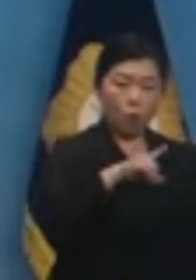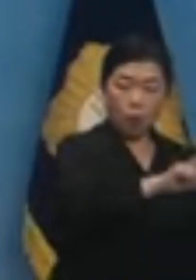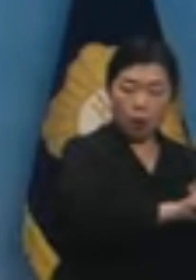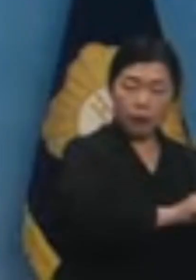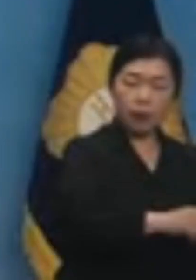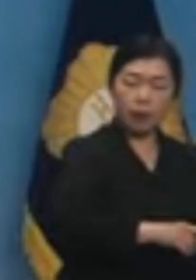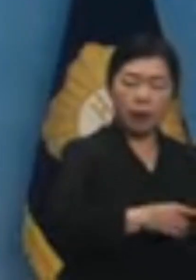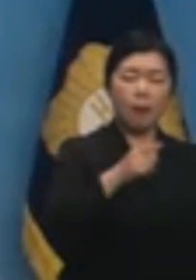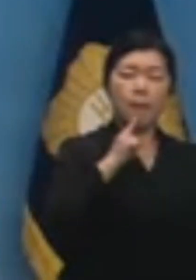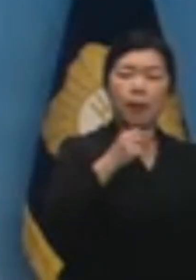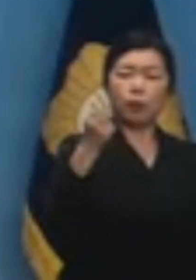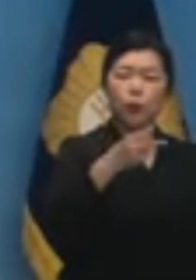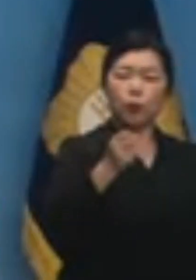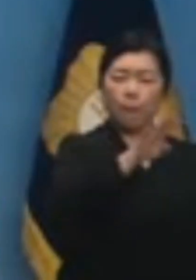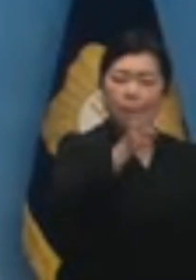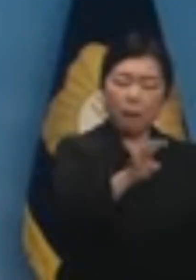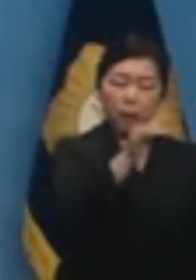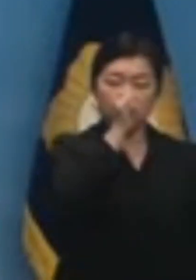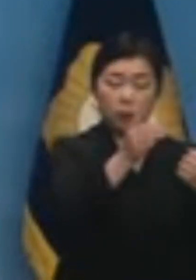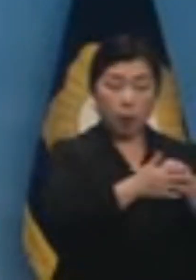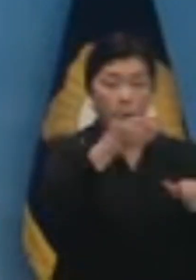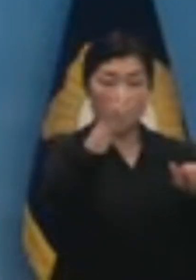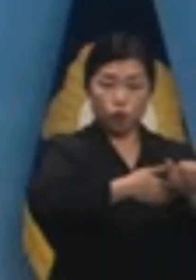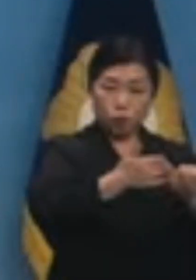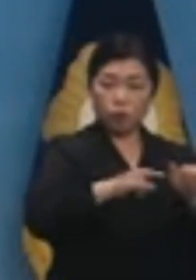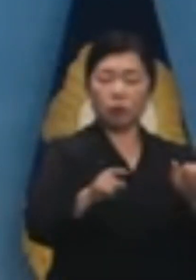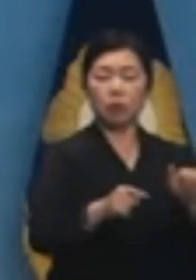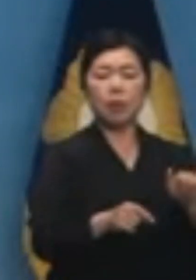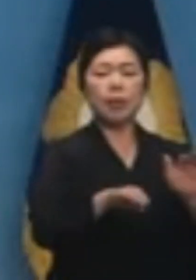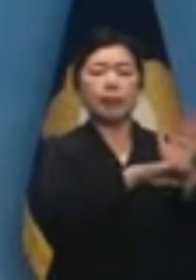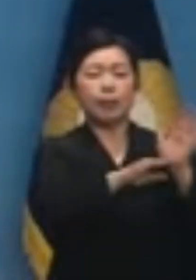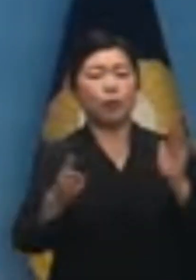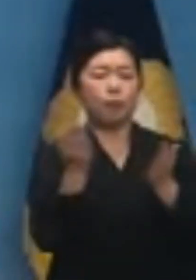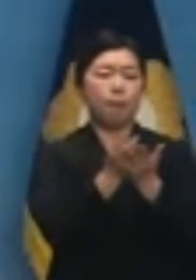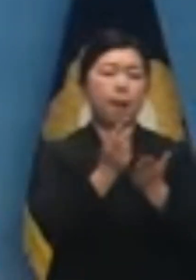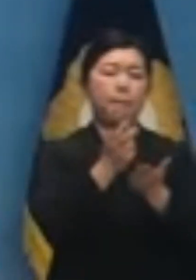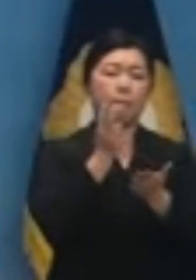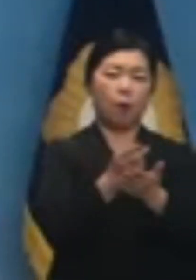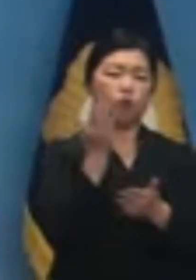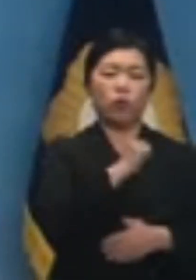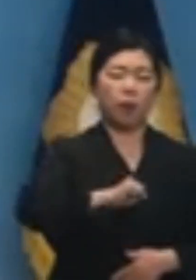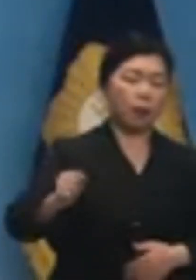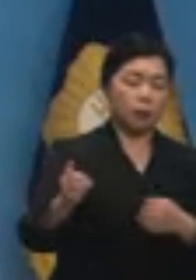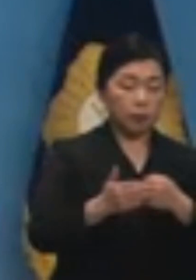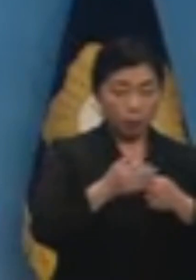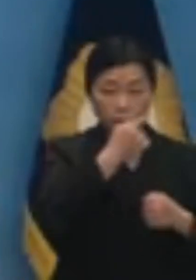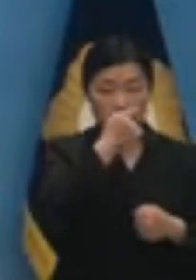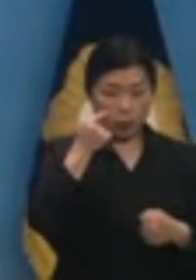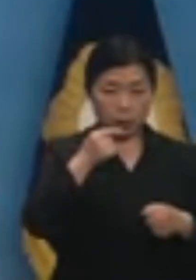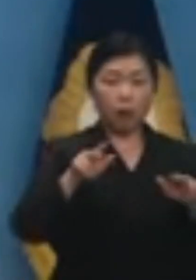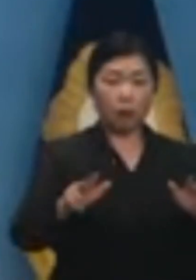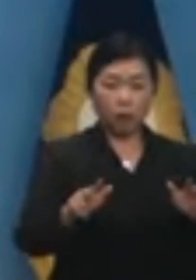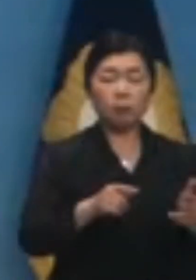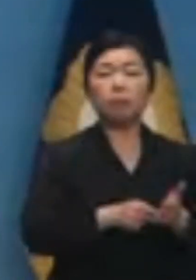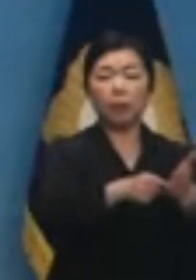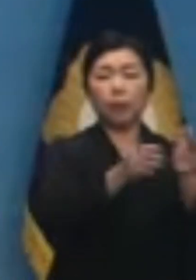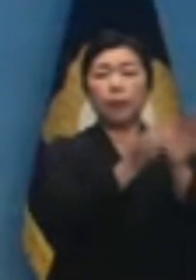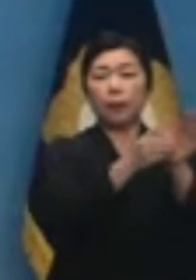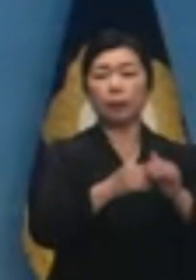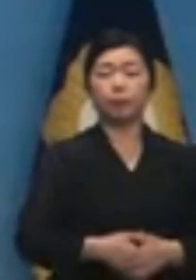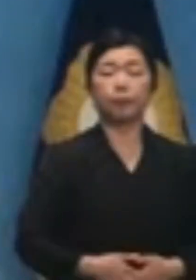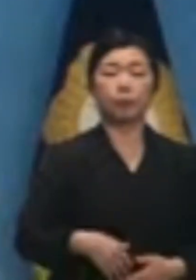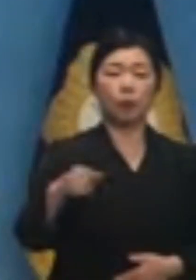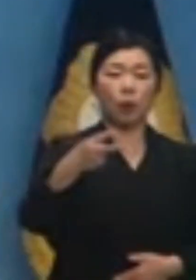반복적으로 주장하는 등 유튜브 커뮤니티 가이드라인을 위반한 사실이 확인되어 즉시 신고 조치하였습니다.